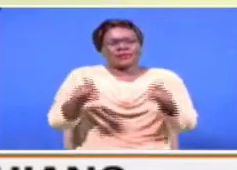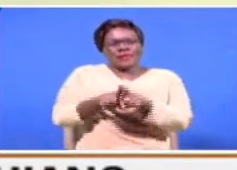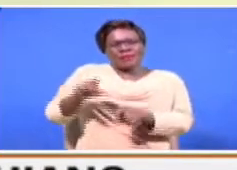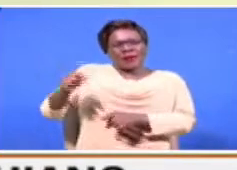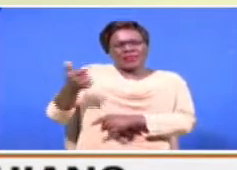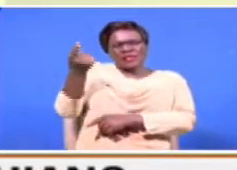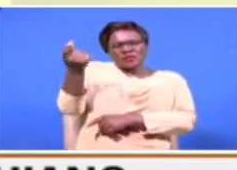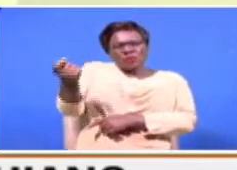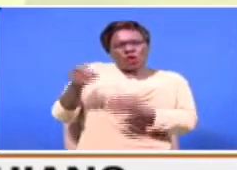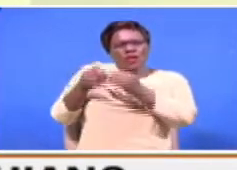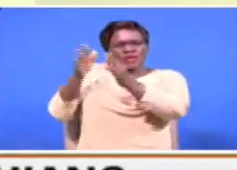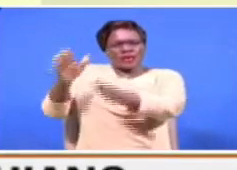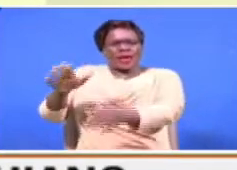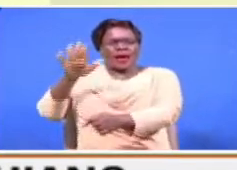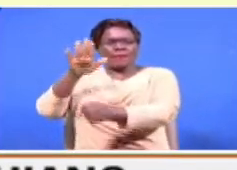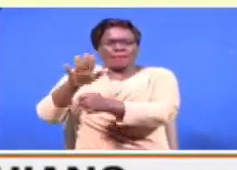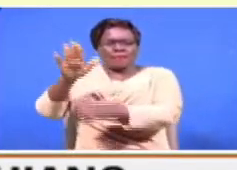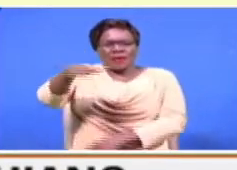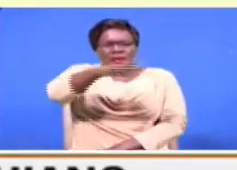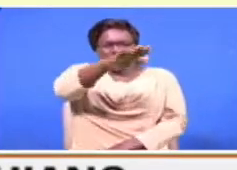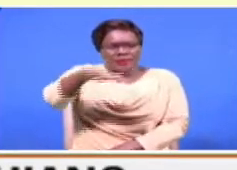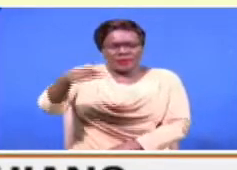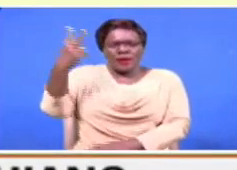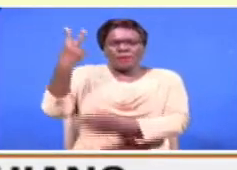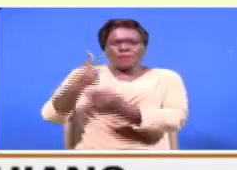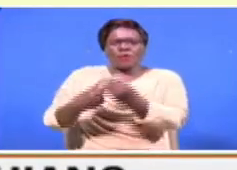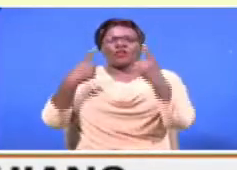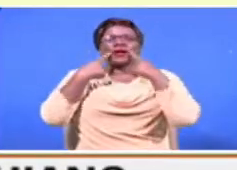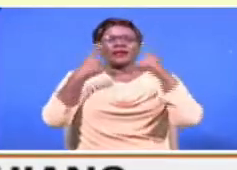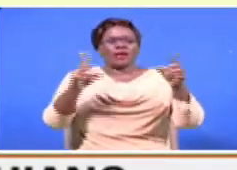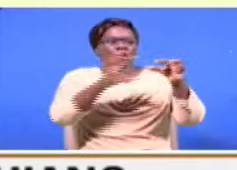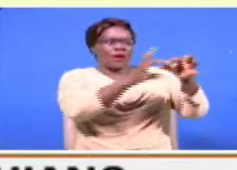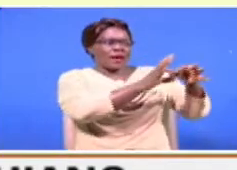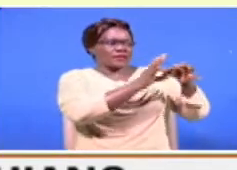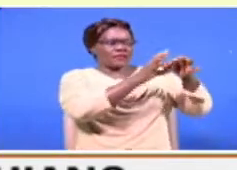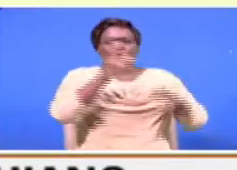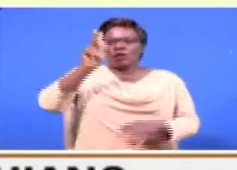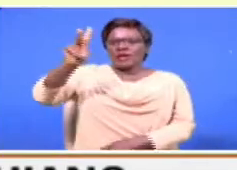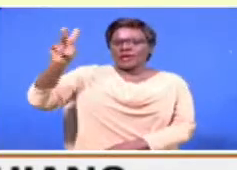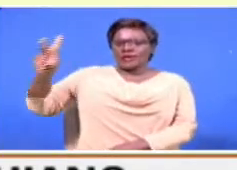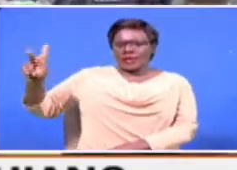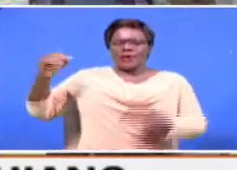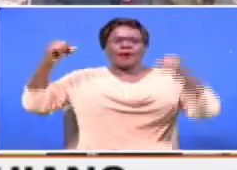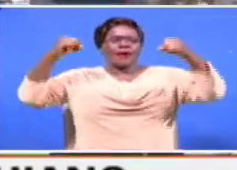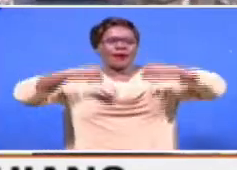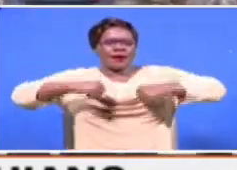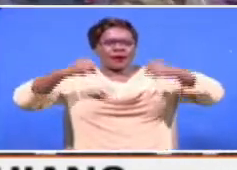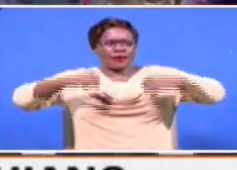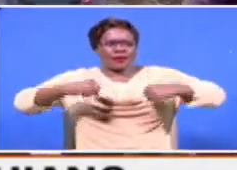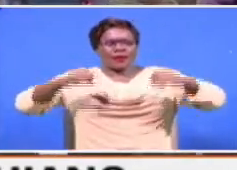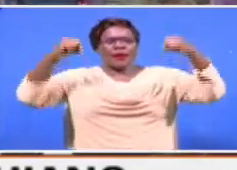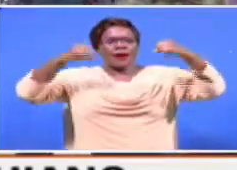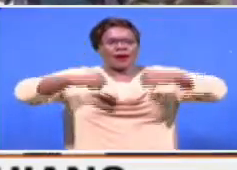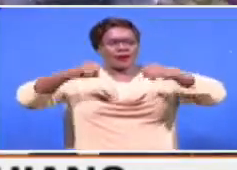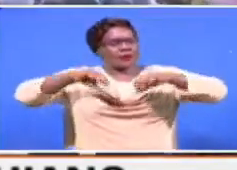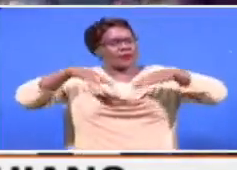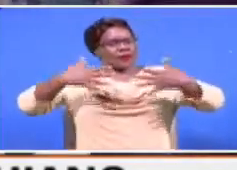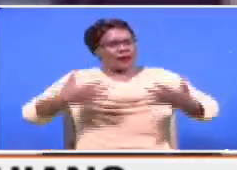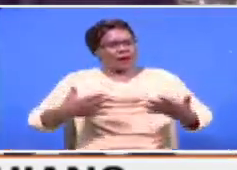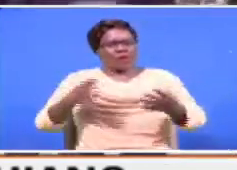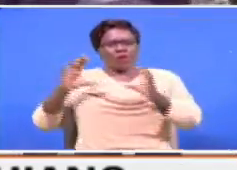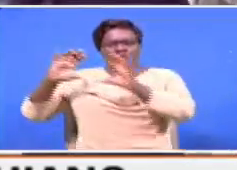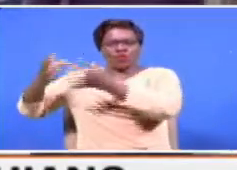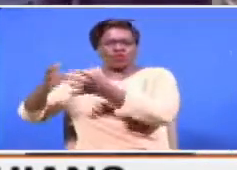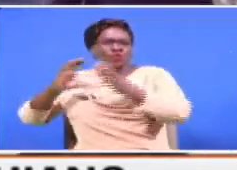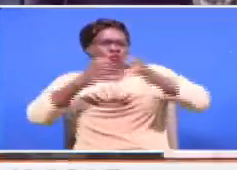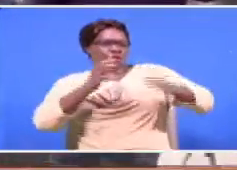mwenzake kiongozi wa walio wachache Opiyo Wandayi wakitangaza kuwa Azimio na Kenya Kwanza wameafikiana. Walioafikiana ni kuwa pande zote